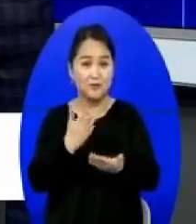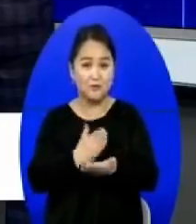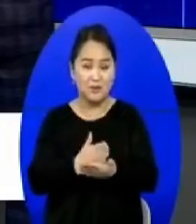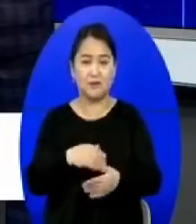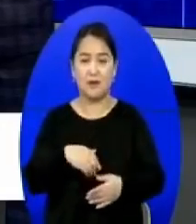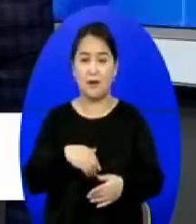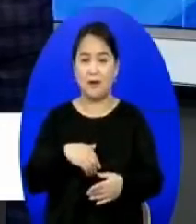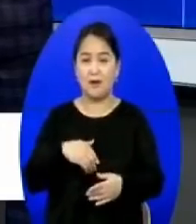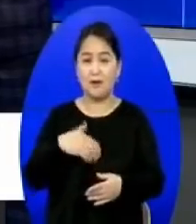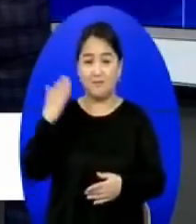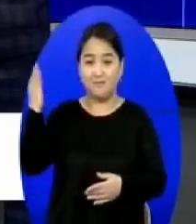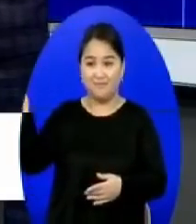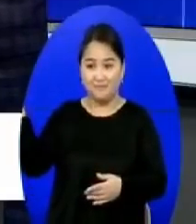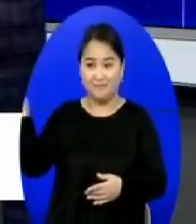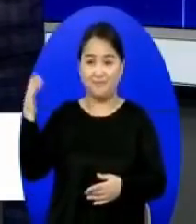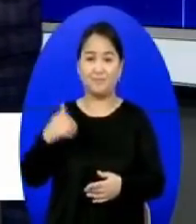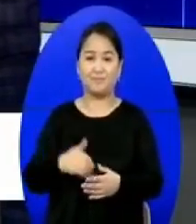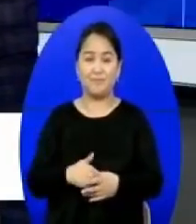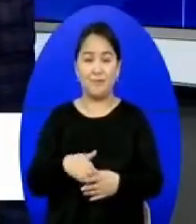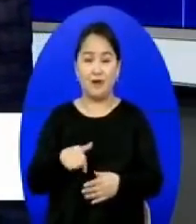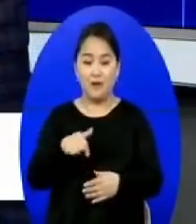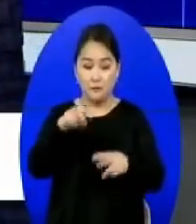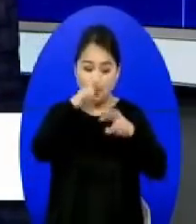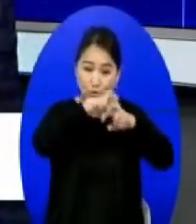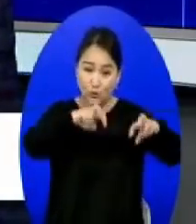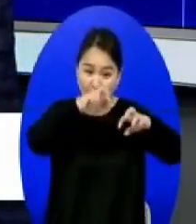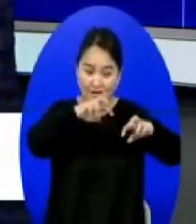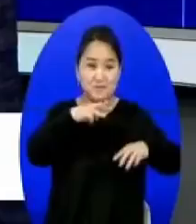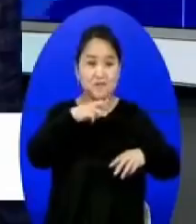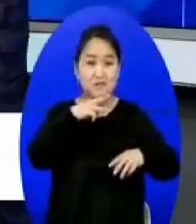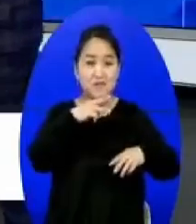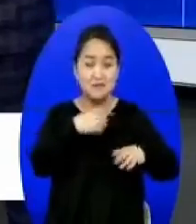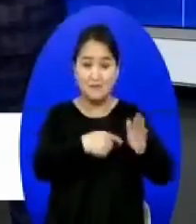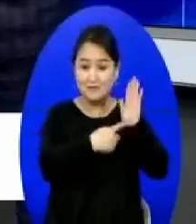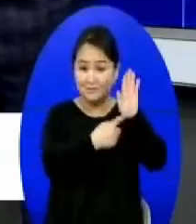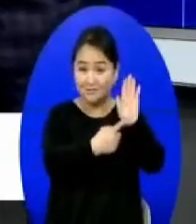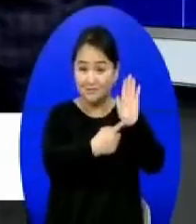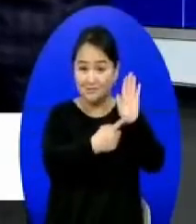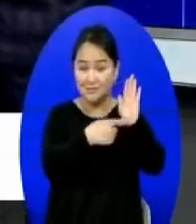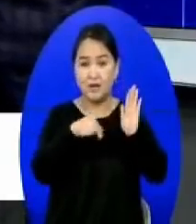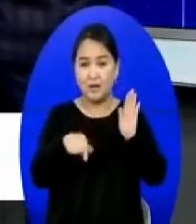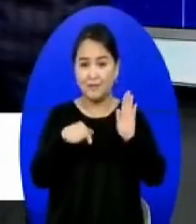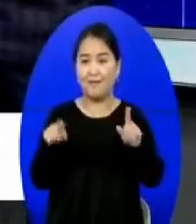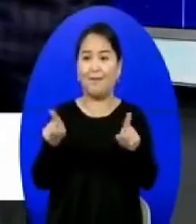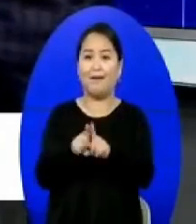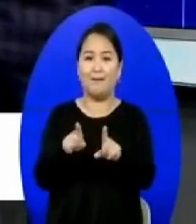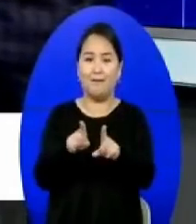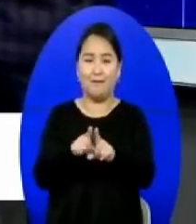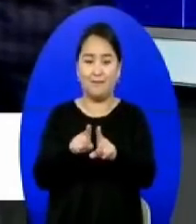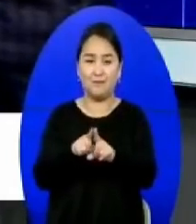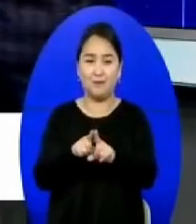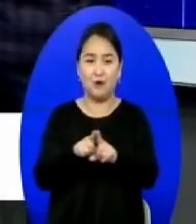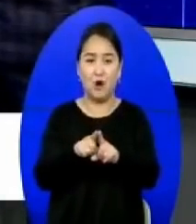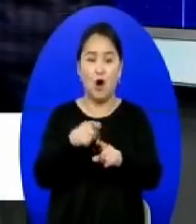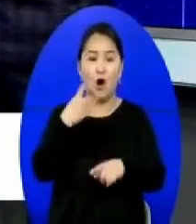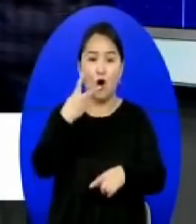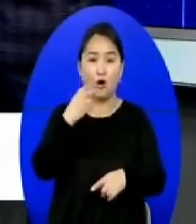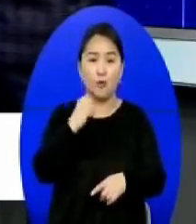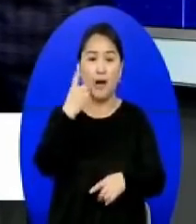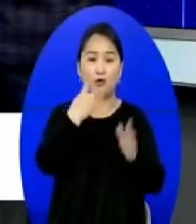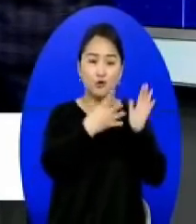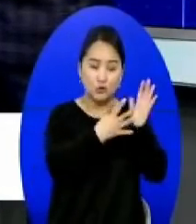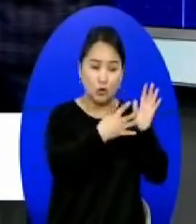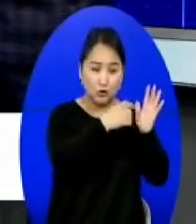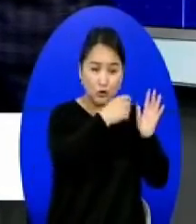маш одоо буурсан гэдэг энэ хөндлөнгийн судлаачдын бас багийн одоо гаргасан юм судалгаа бас харуулж байгаа юм. За энэ дээр мөн айтлахан одоо 2019 оны 2 дугаар сарын